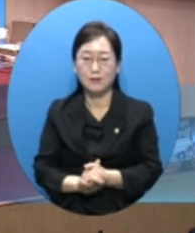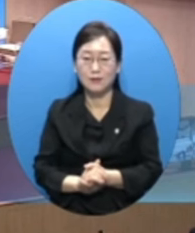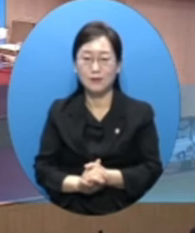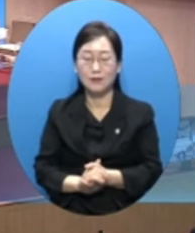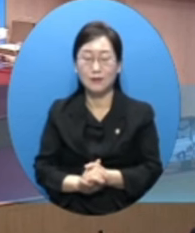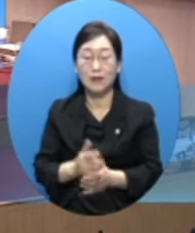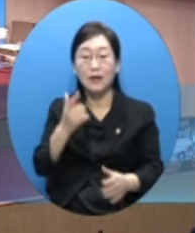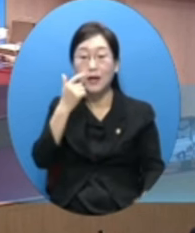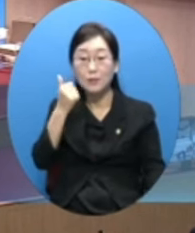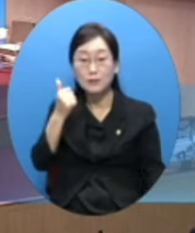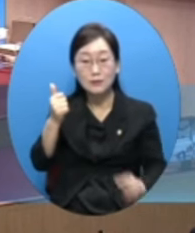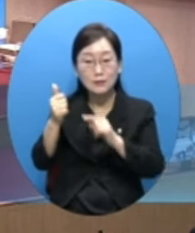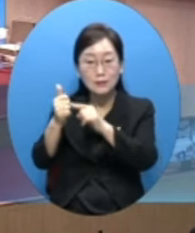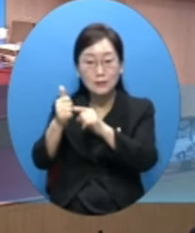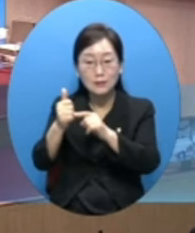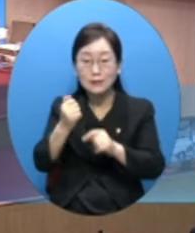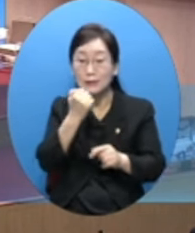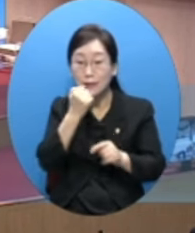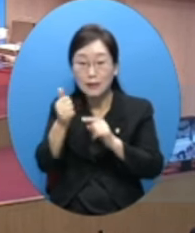아버지 이삭은 기도의 사람이었습니다.